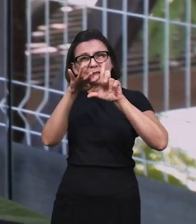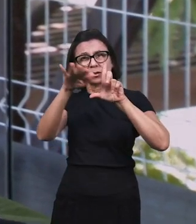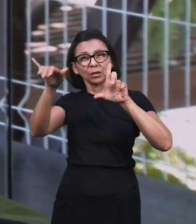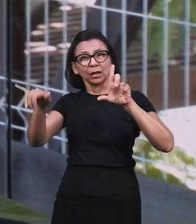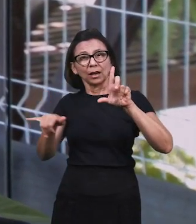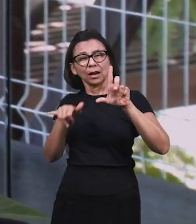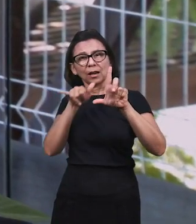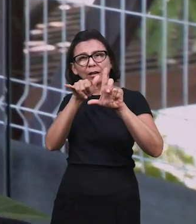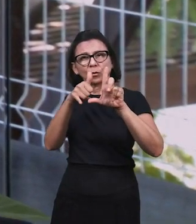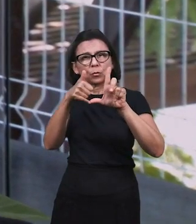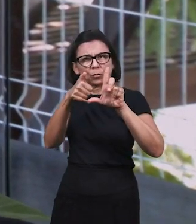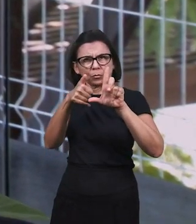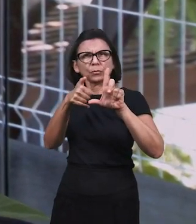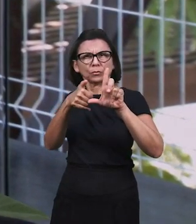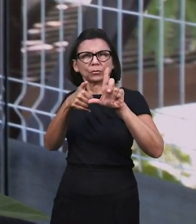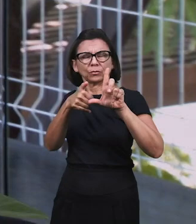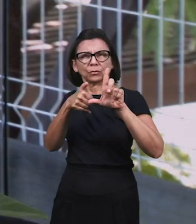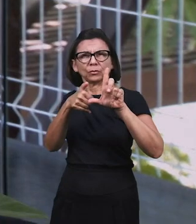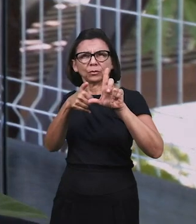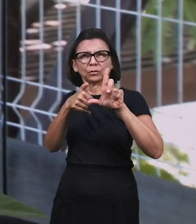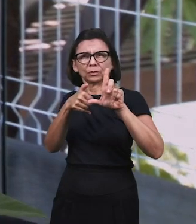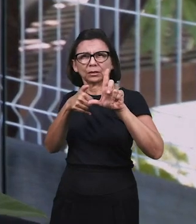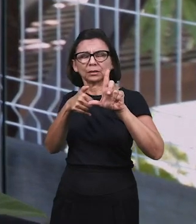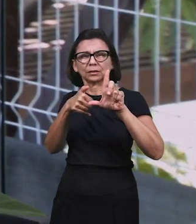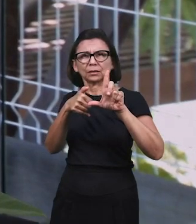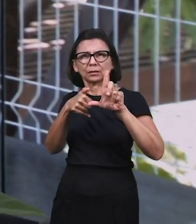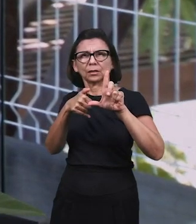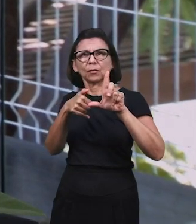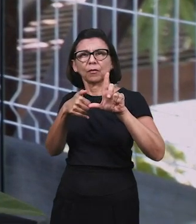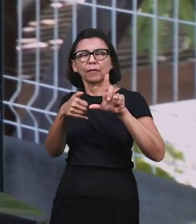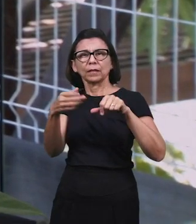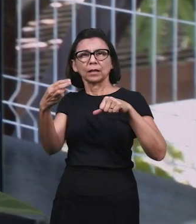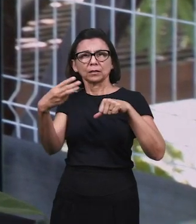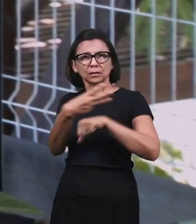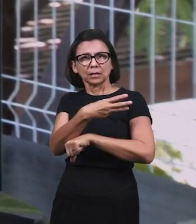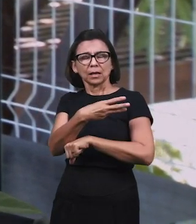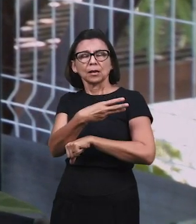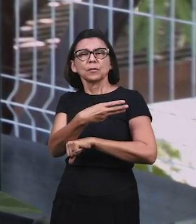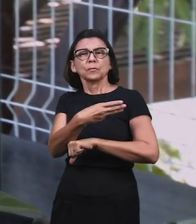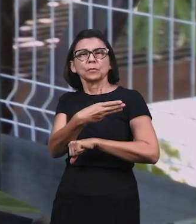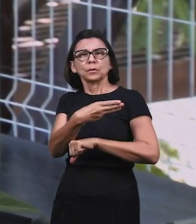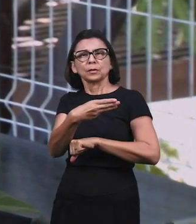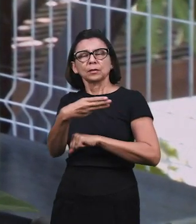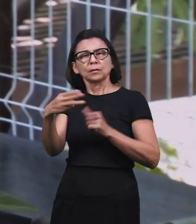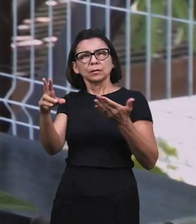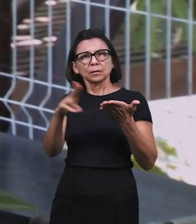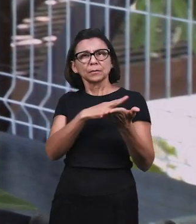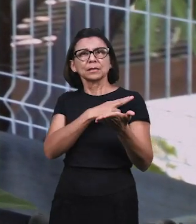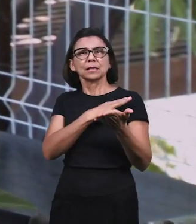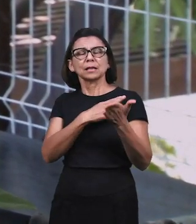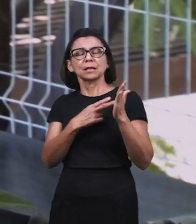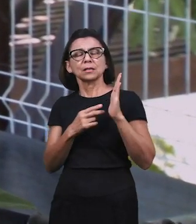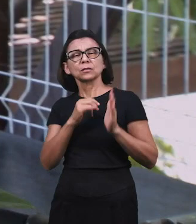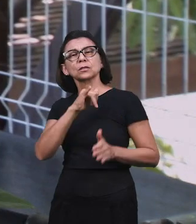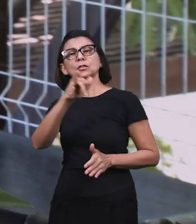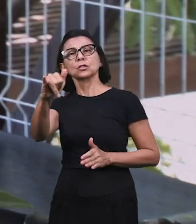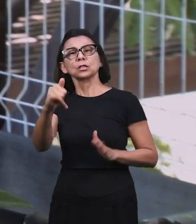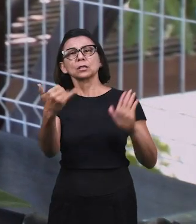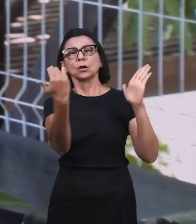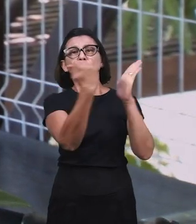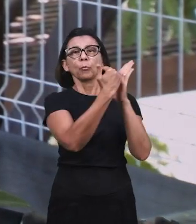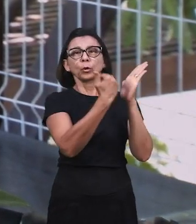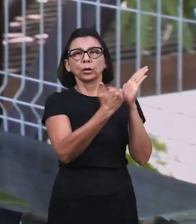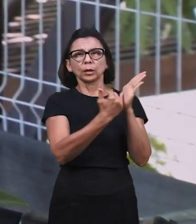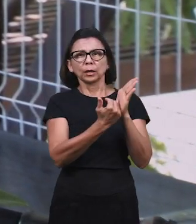votre smartphone vers ce QR code qui est à l'écran. Parlez sur les volets de cette programmation, ce que vous